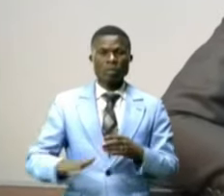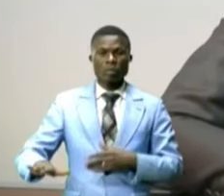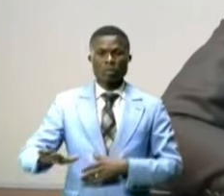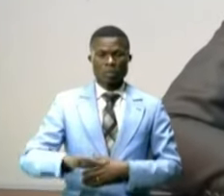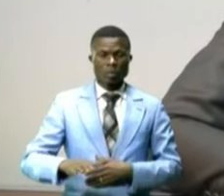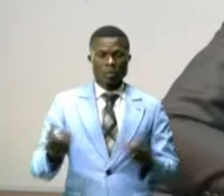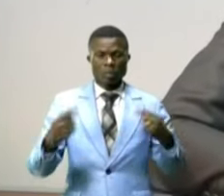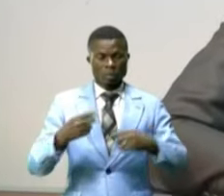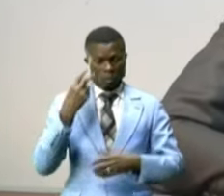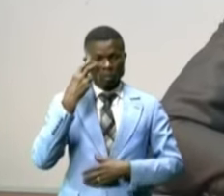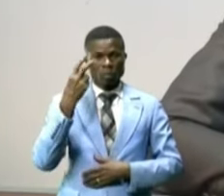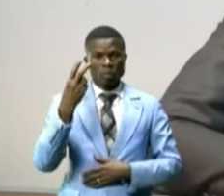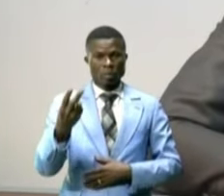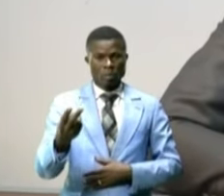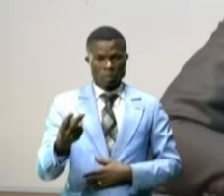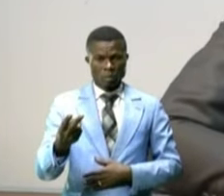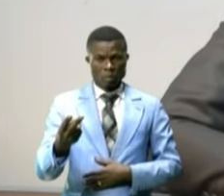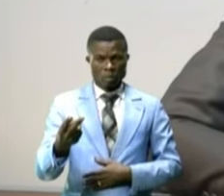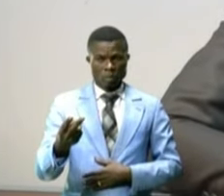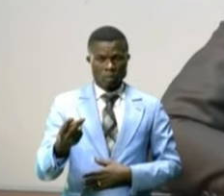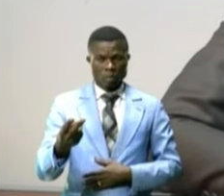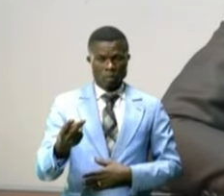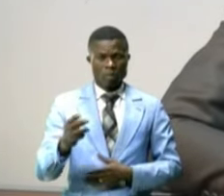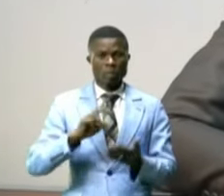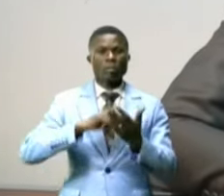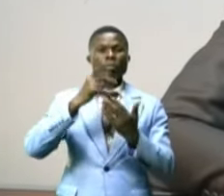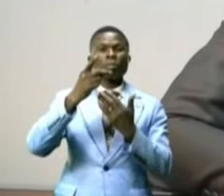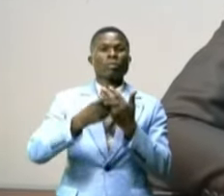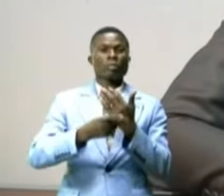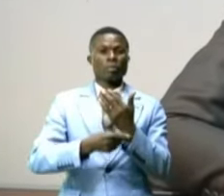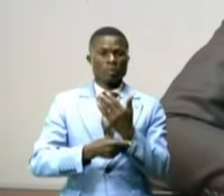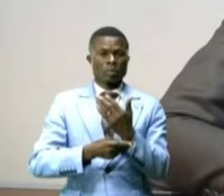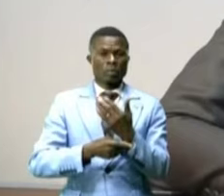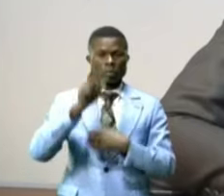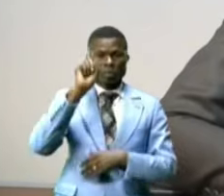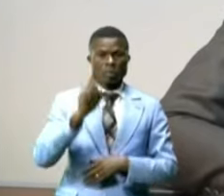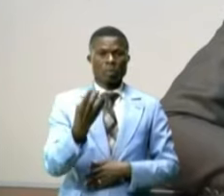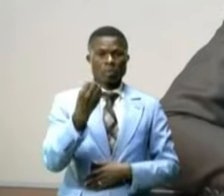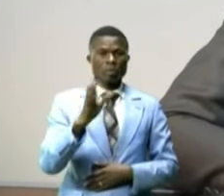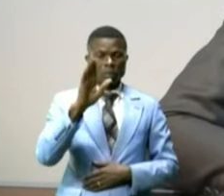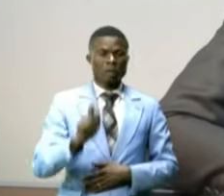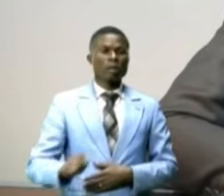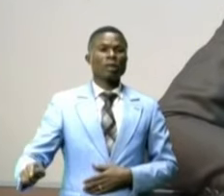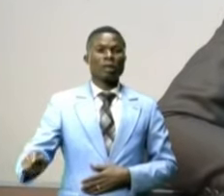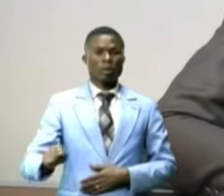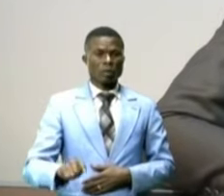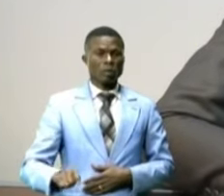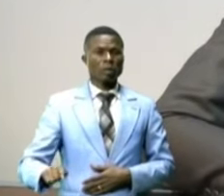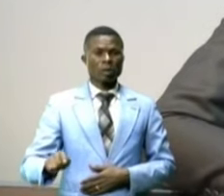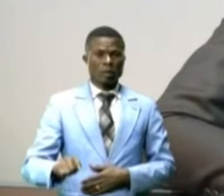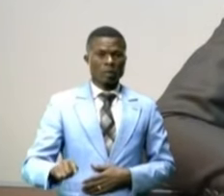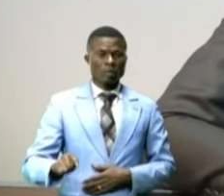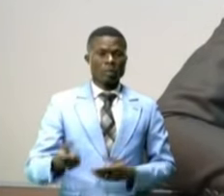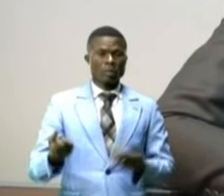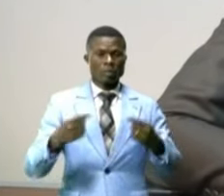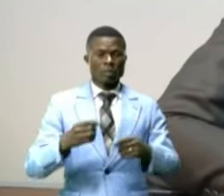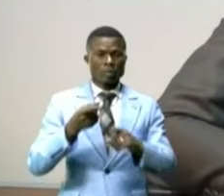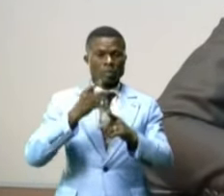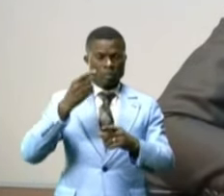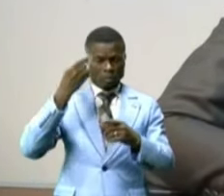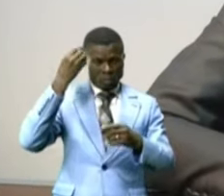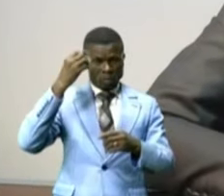lorsqu'il voit les programmes des 145 territoires qu'a initié le